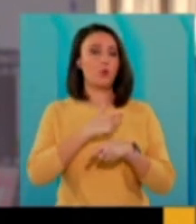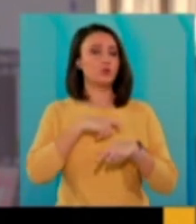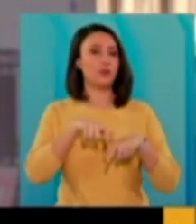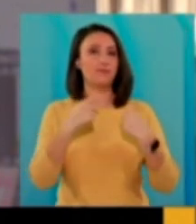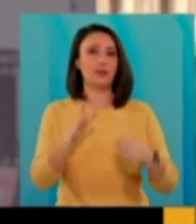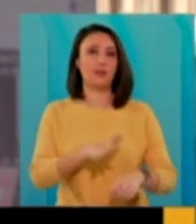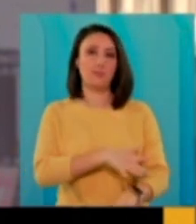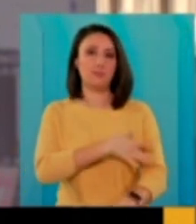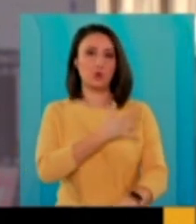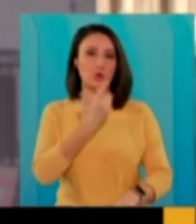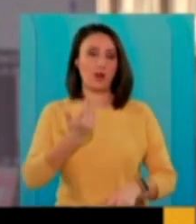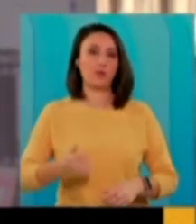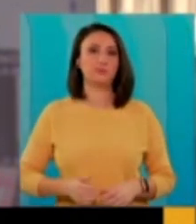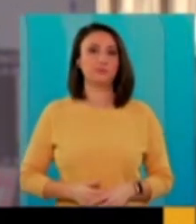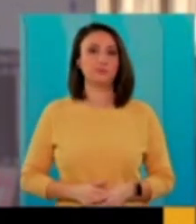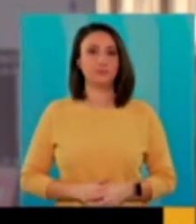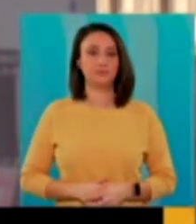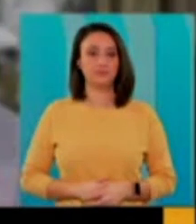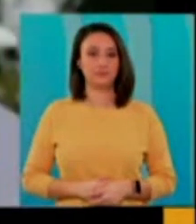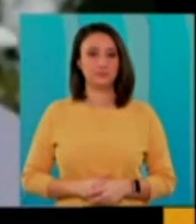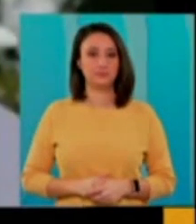detalii care vă pot afecta emoțional.